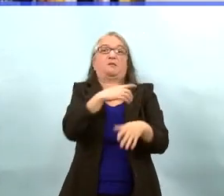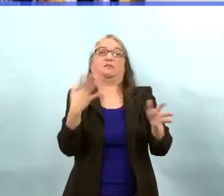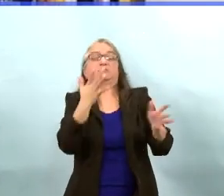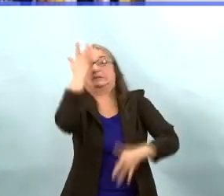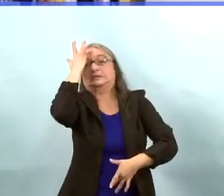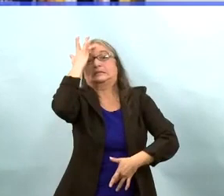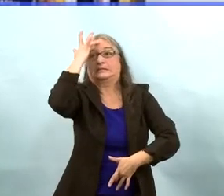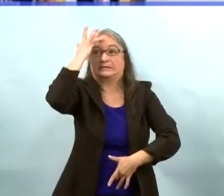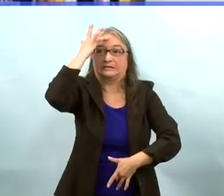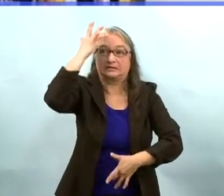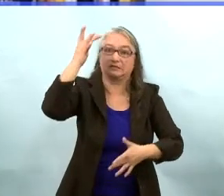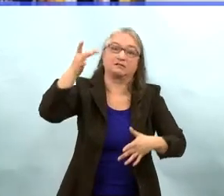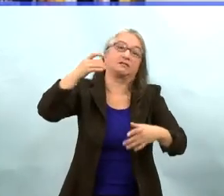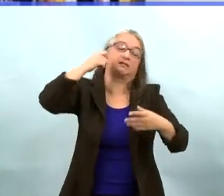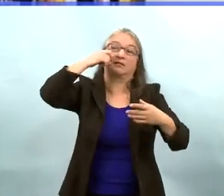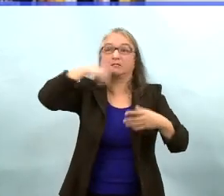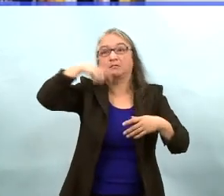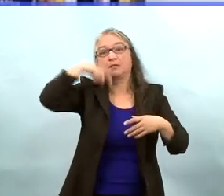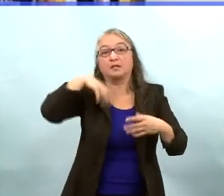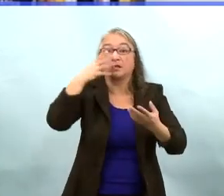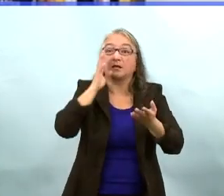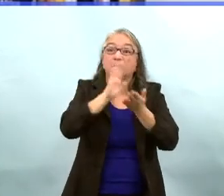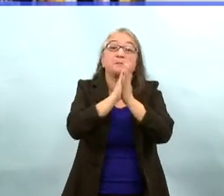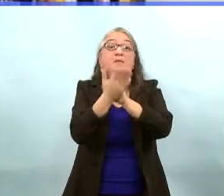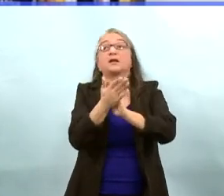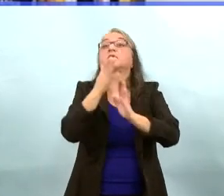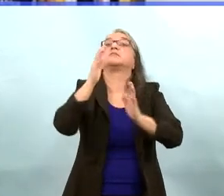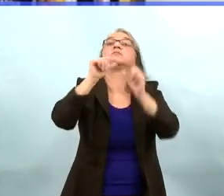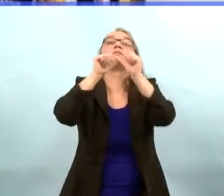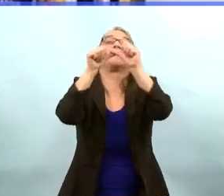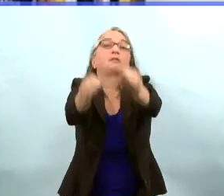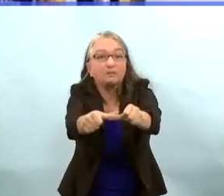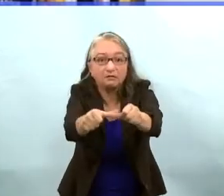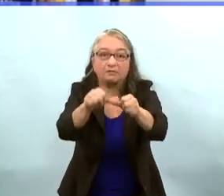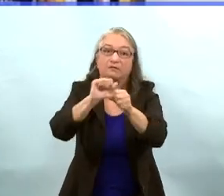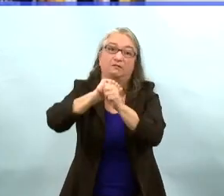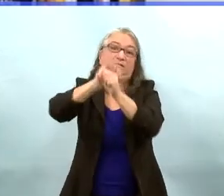COVID que malheureusement qui se présentent chez certains enfants,